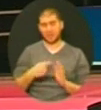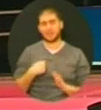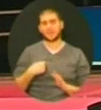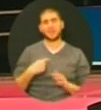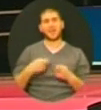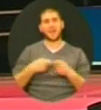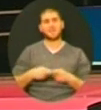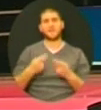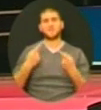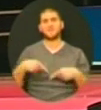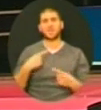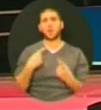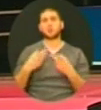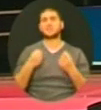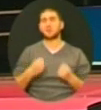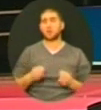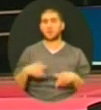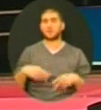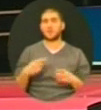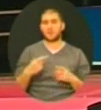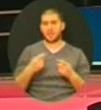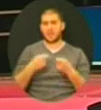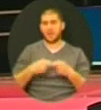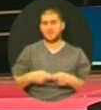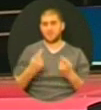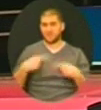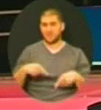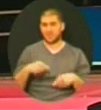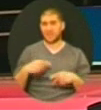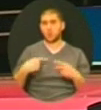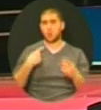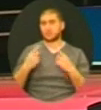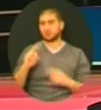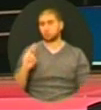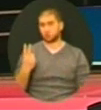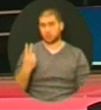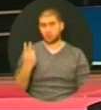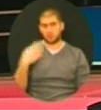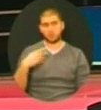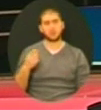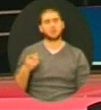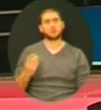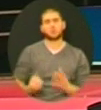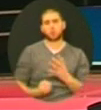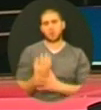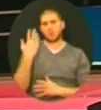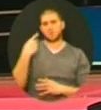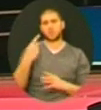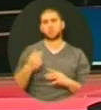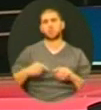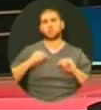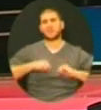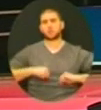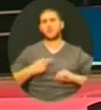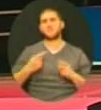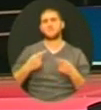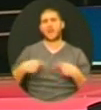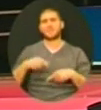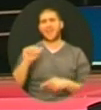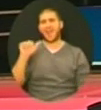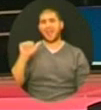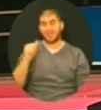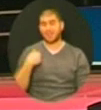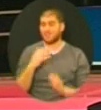חוץ וביטחון, כחבר ועדת משנה מיוחדת שהוקמה גם לצורך המעקב אחרי המלחמה על ידי דאז יושב ראש הוועדה אלקין,